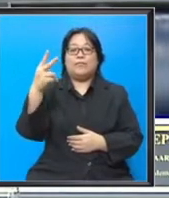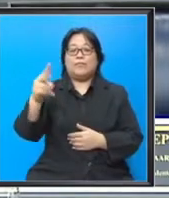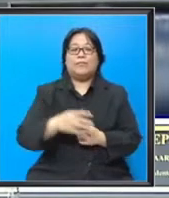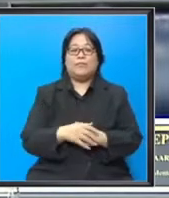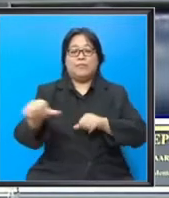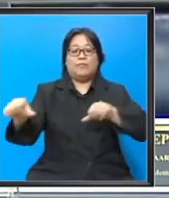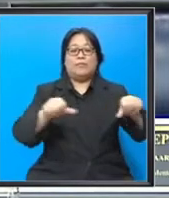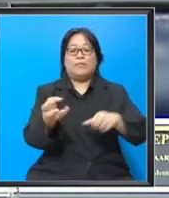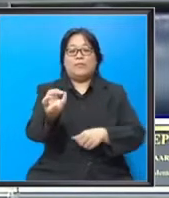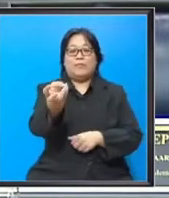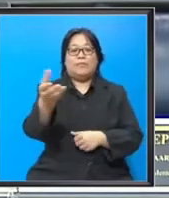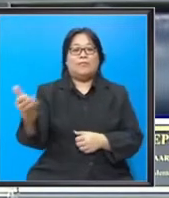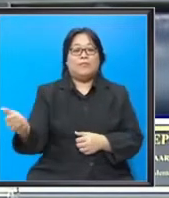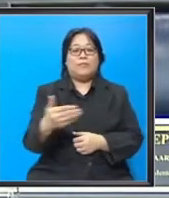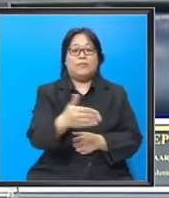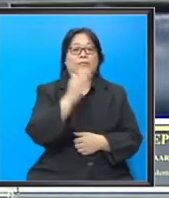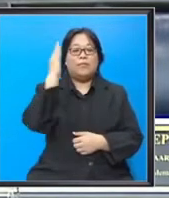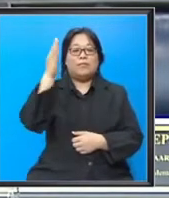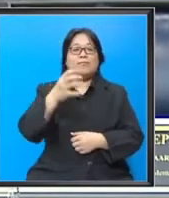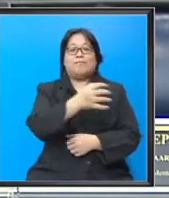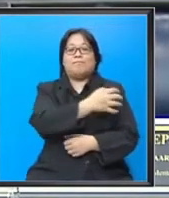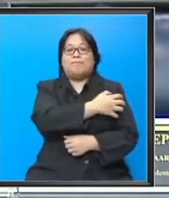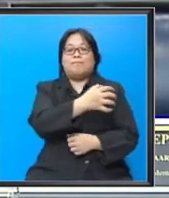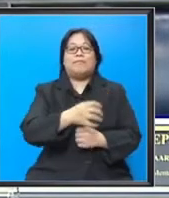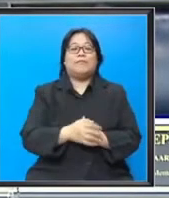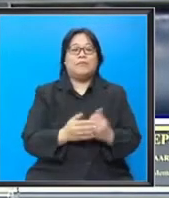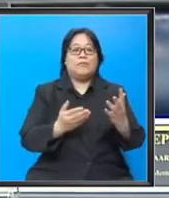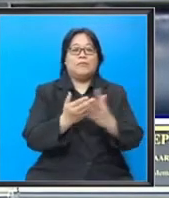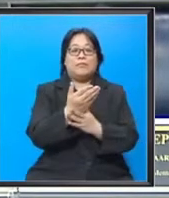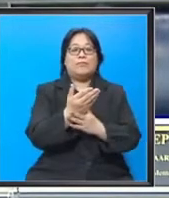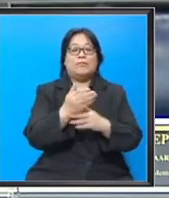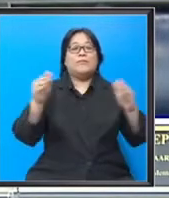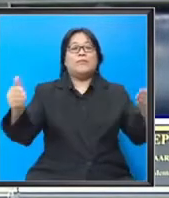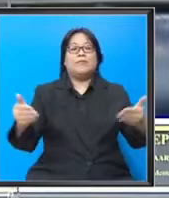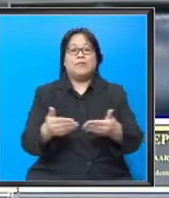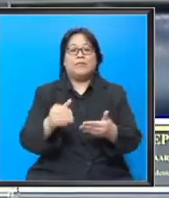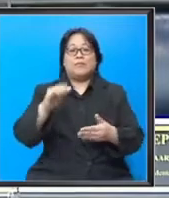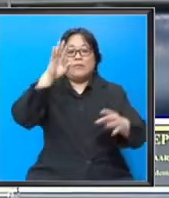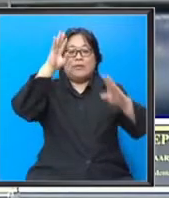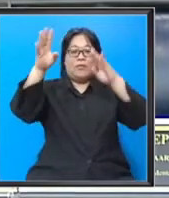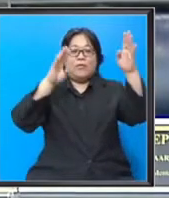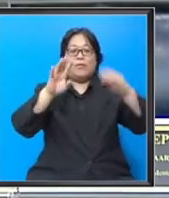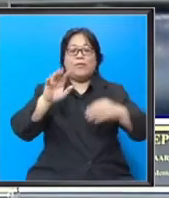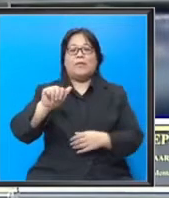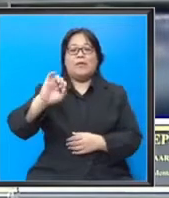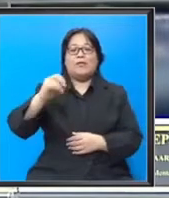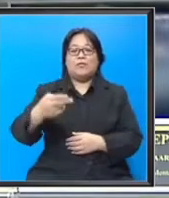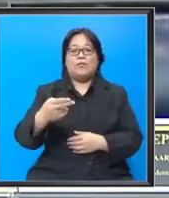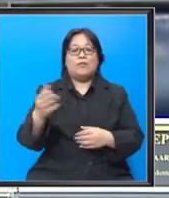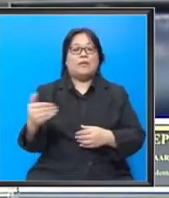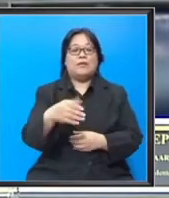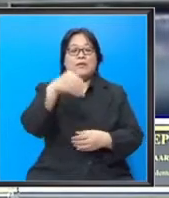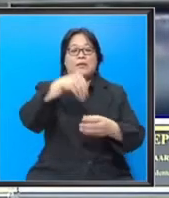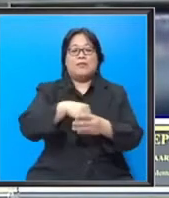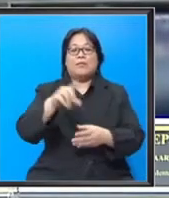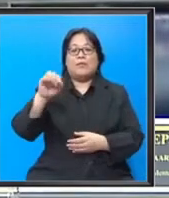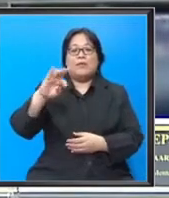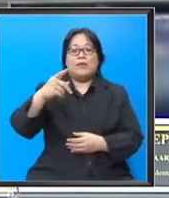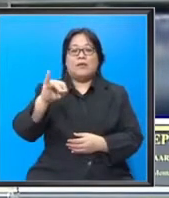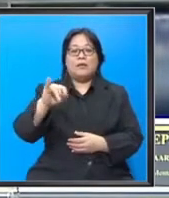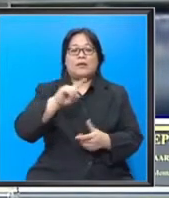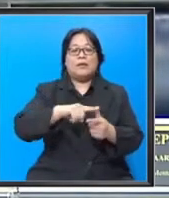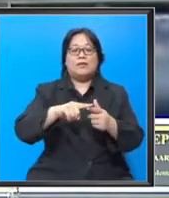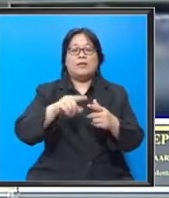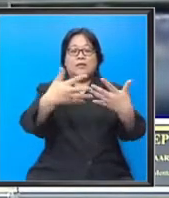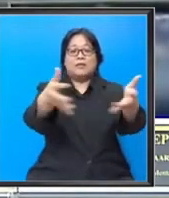activity pembenihan ikan akan diperkosa kan lagi melalui pengenalan inovasi asuhan ikan dalam tangki atau sangkar